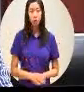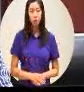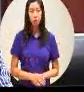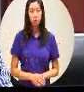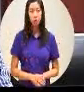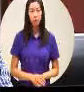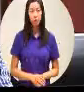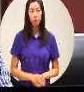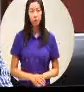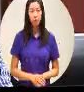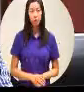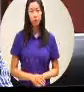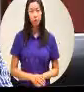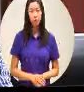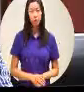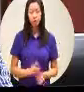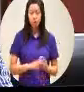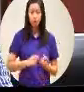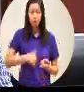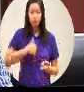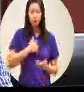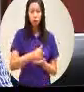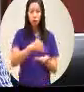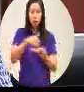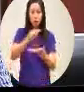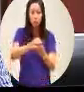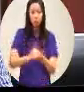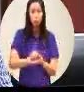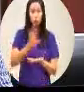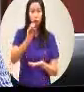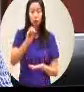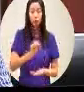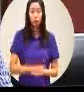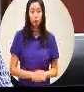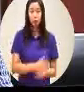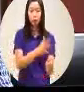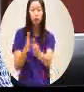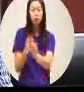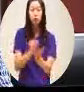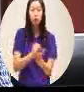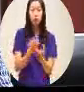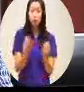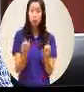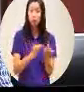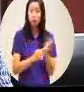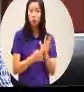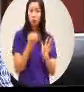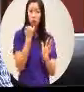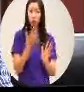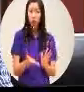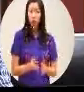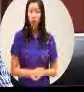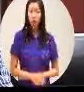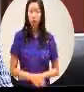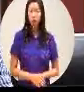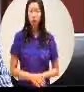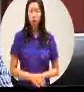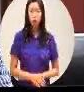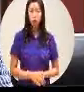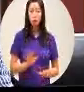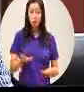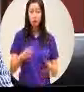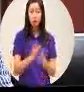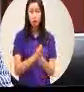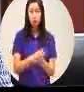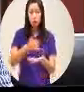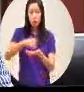我想这个真的是需要有一些统计的，有没有办法去做一些统计的数字出来？就因为其实这个整个计分